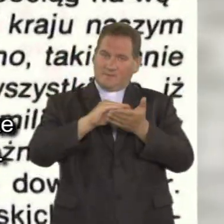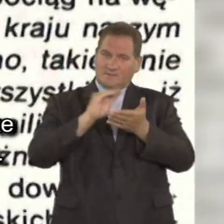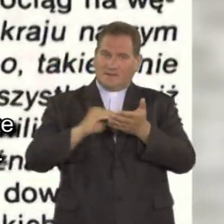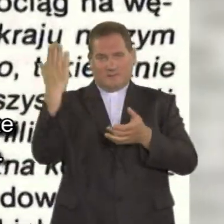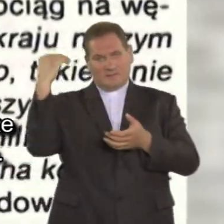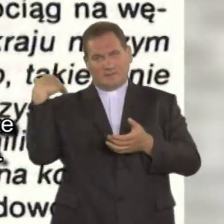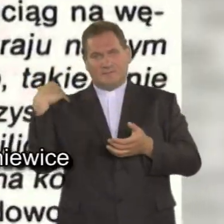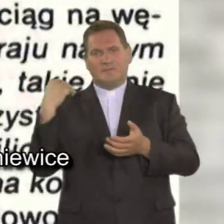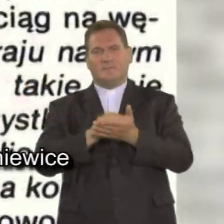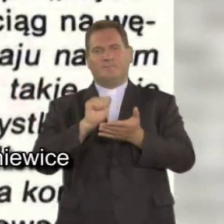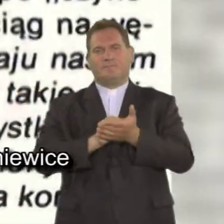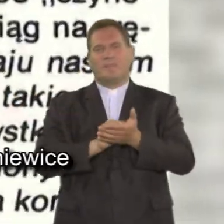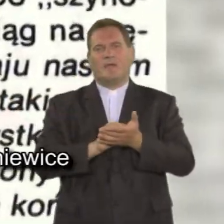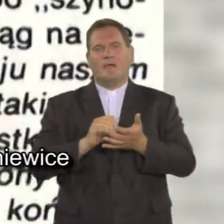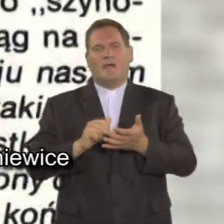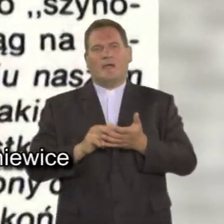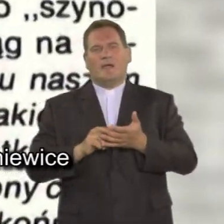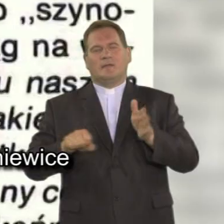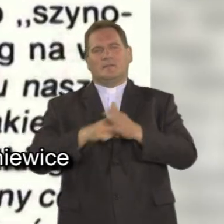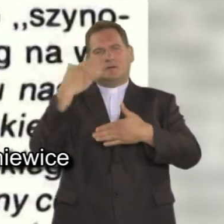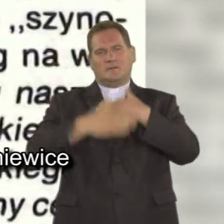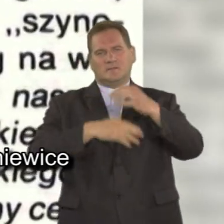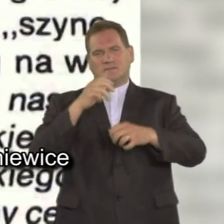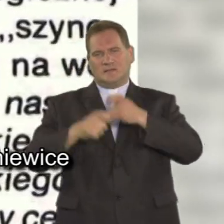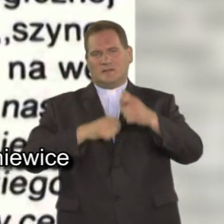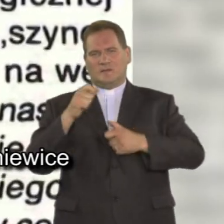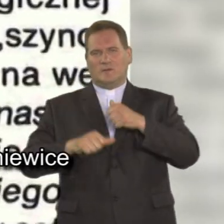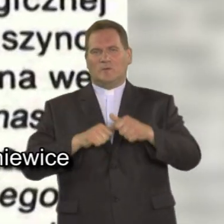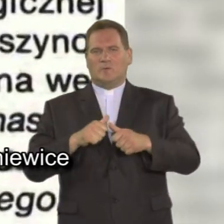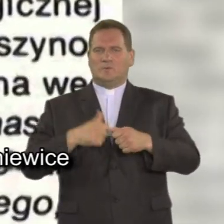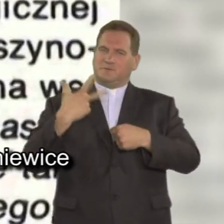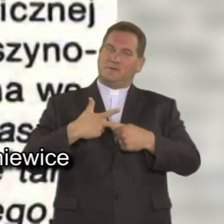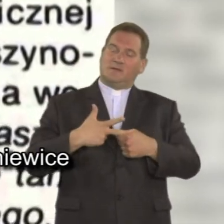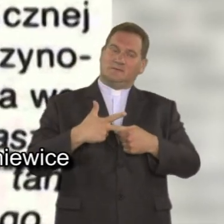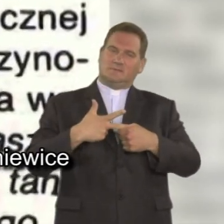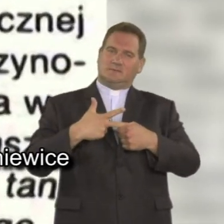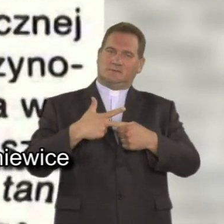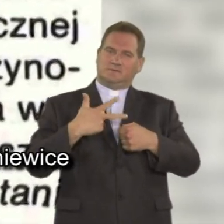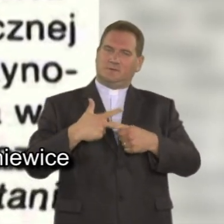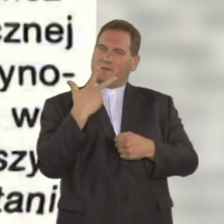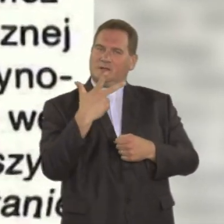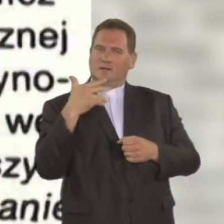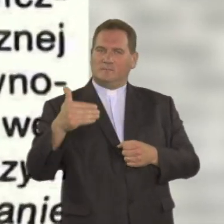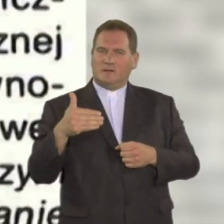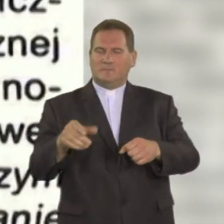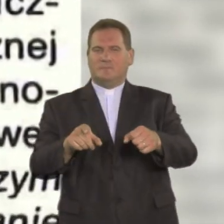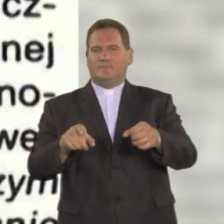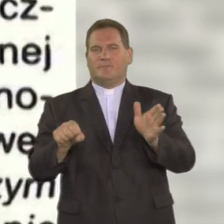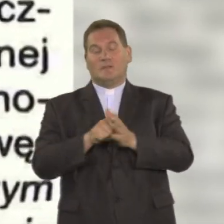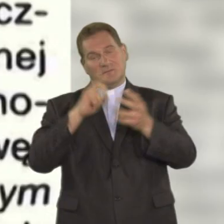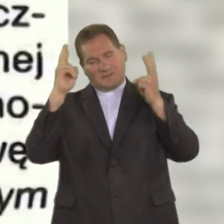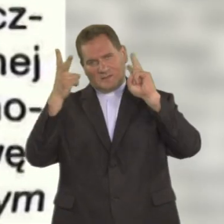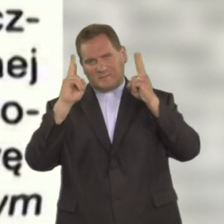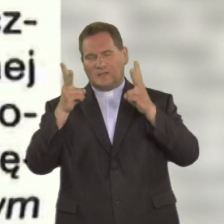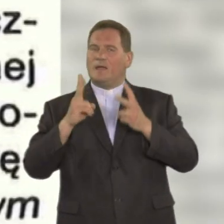prasa. Do końca roku 30-kilometrową trasę przedłużono do Skierniewic, a rok później